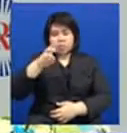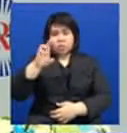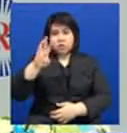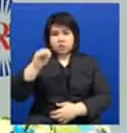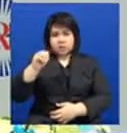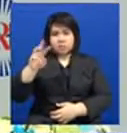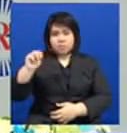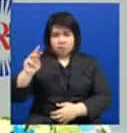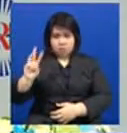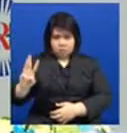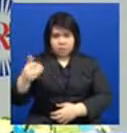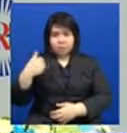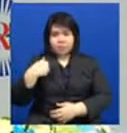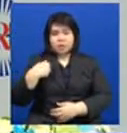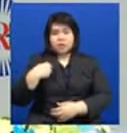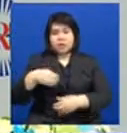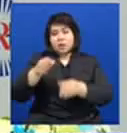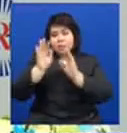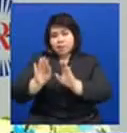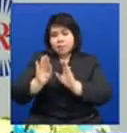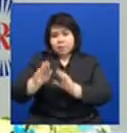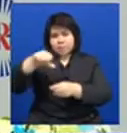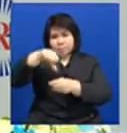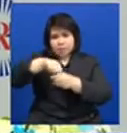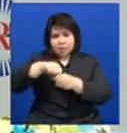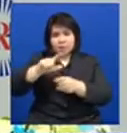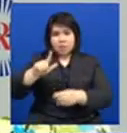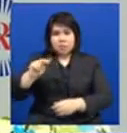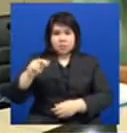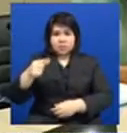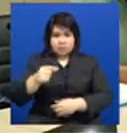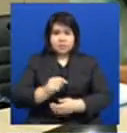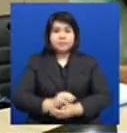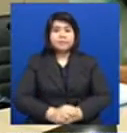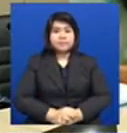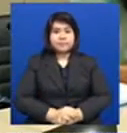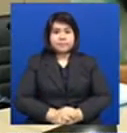ต์และโครงการคลังก๊าซ LNG ค่ะ